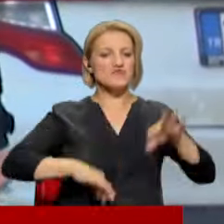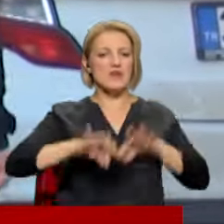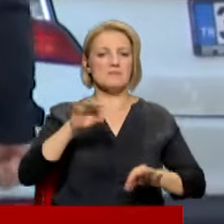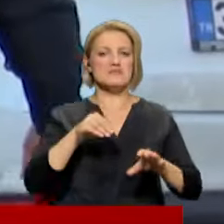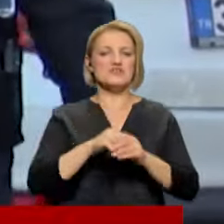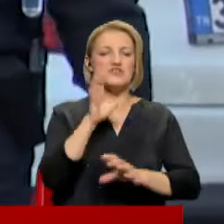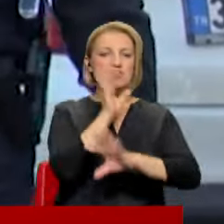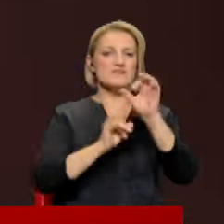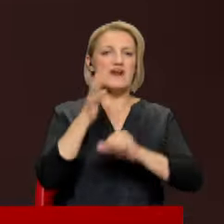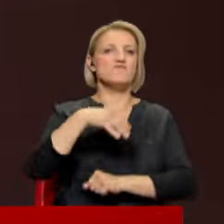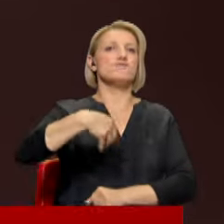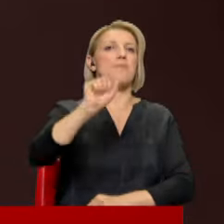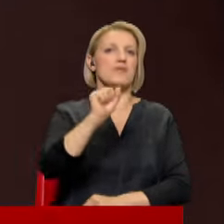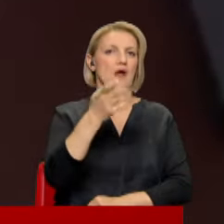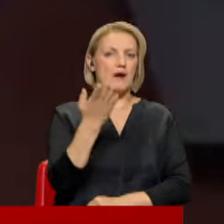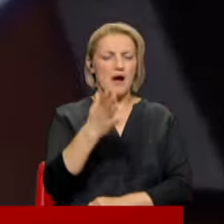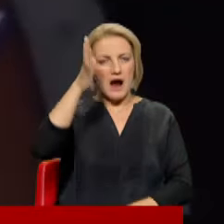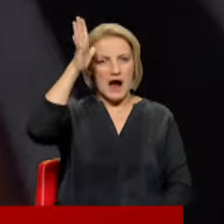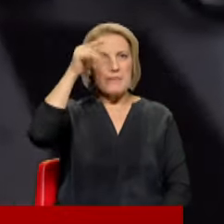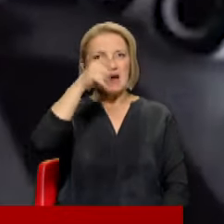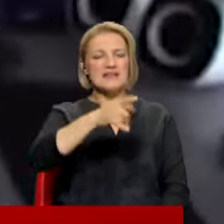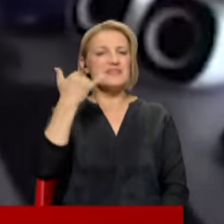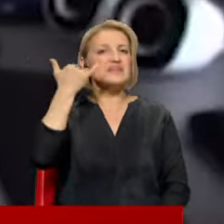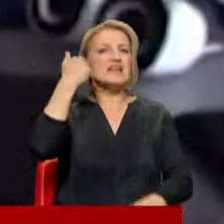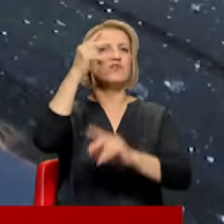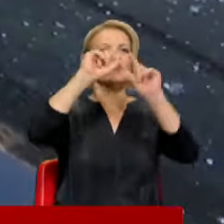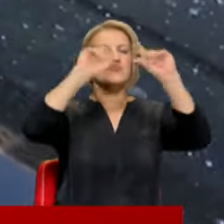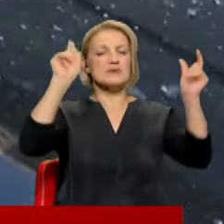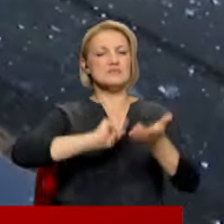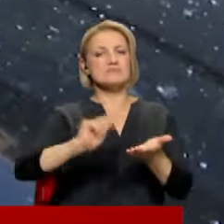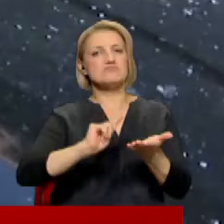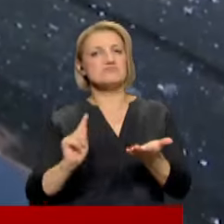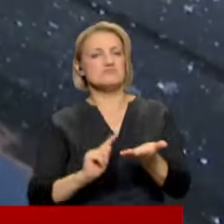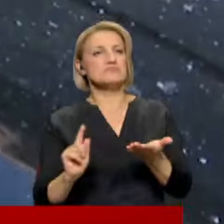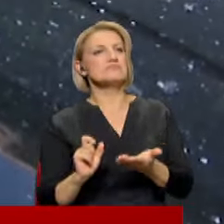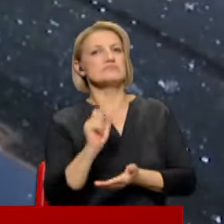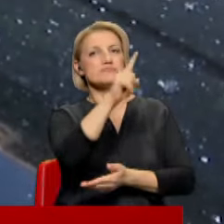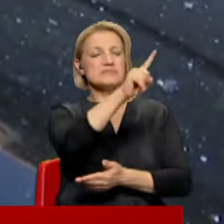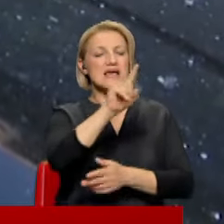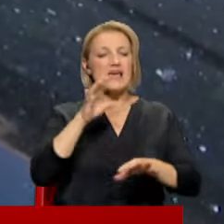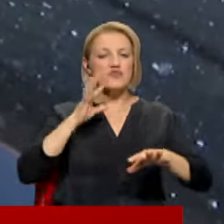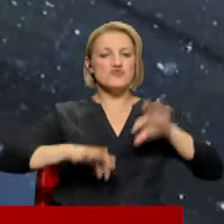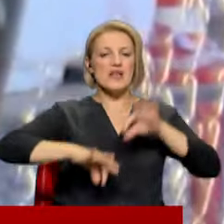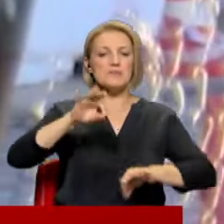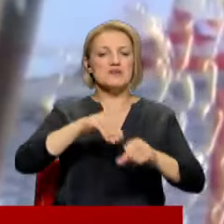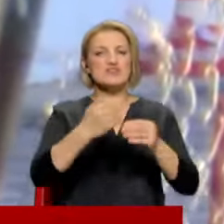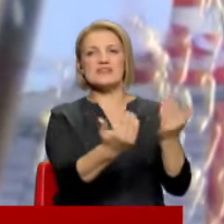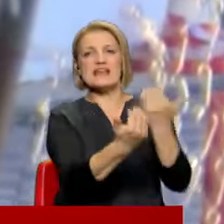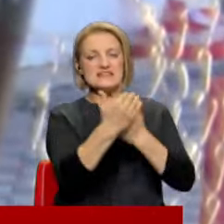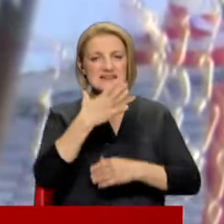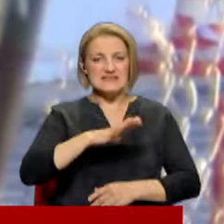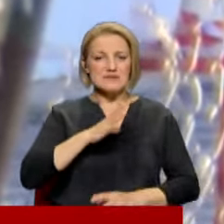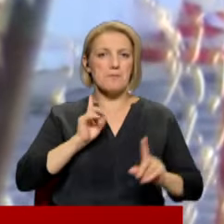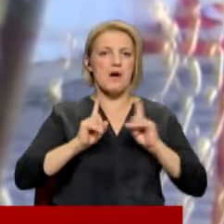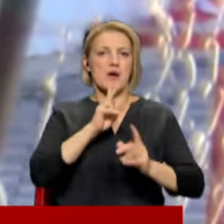için şifrelerini vermemişlerdi. Amerika'daki telefon şirketine yazı yazılarak inceleme için destek istenmesine mahkeme